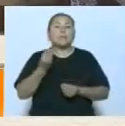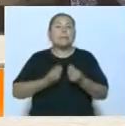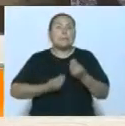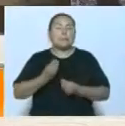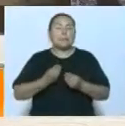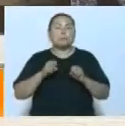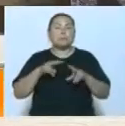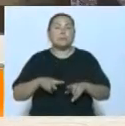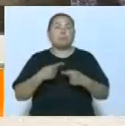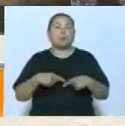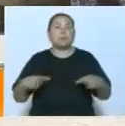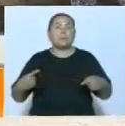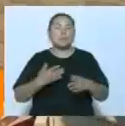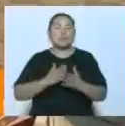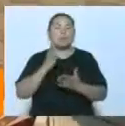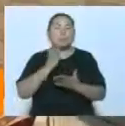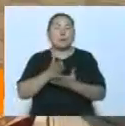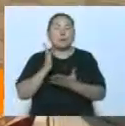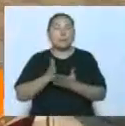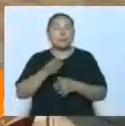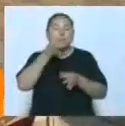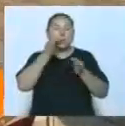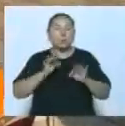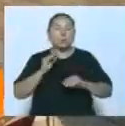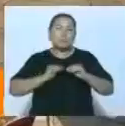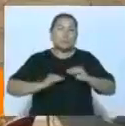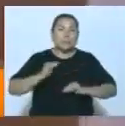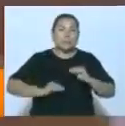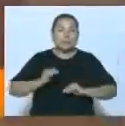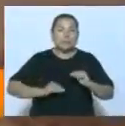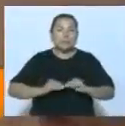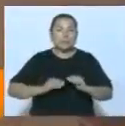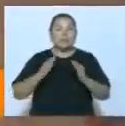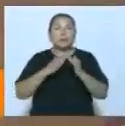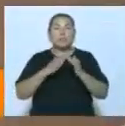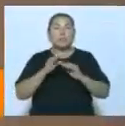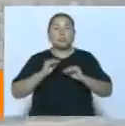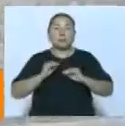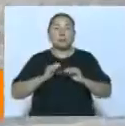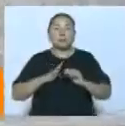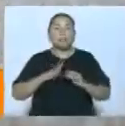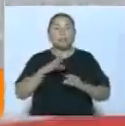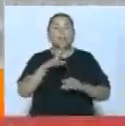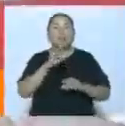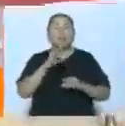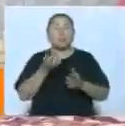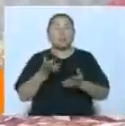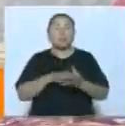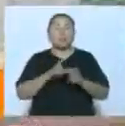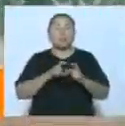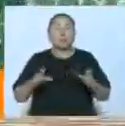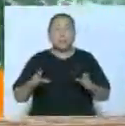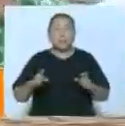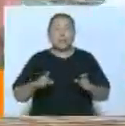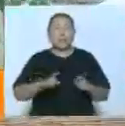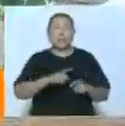10 кружков по различным направлениям. С искусством изготовления предметов домашнего обихода с использованием войлока ознакомила школьников